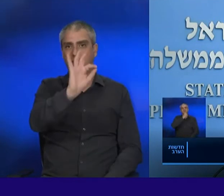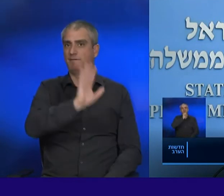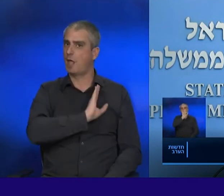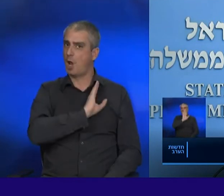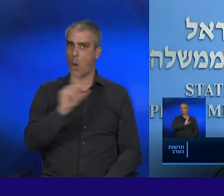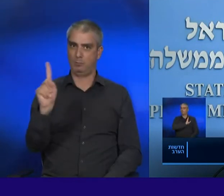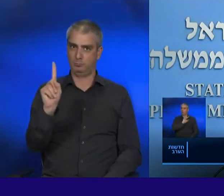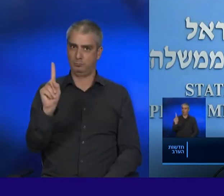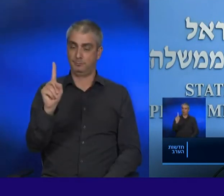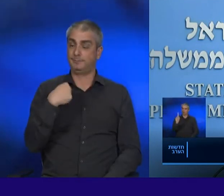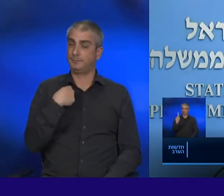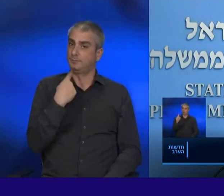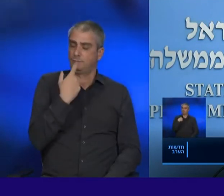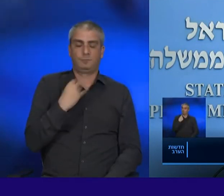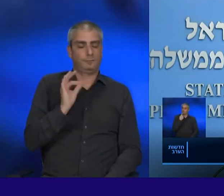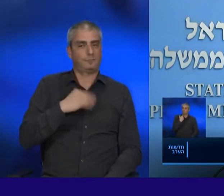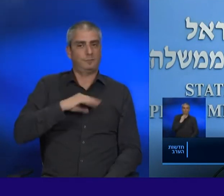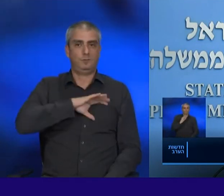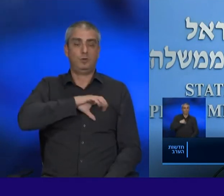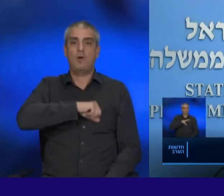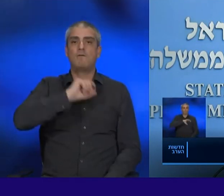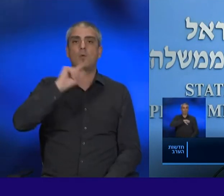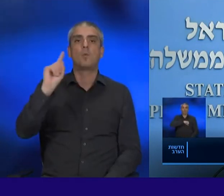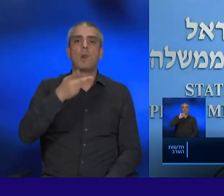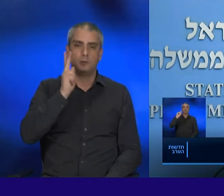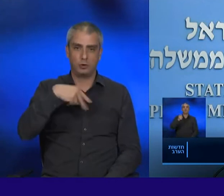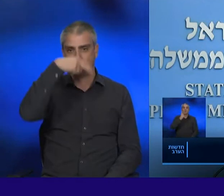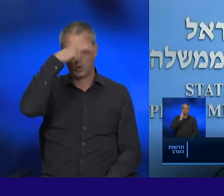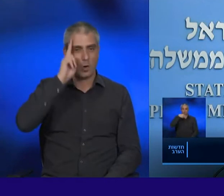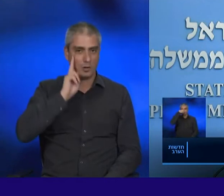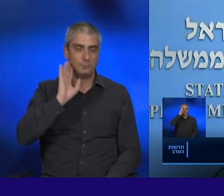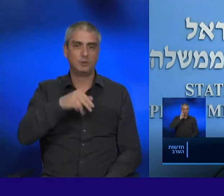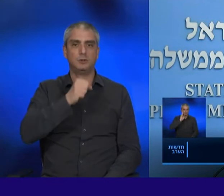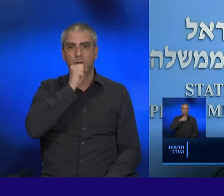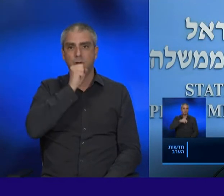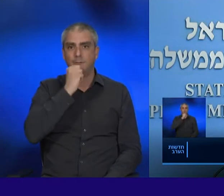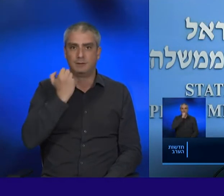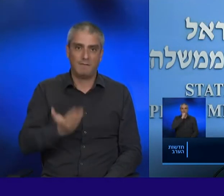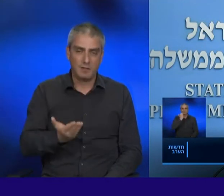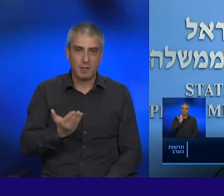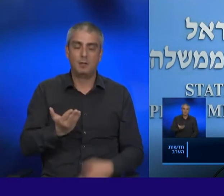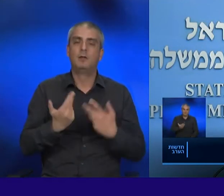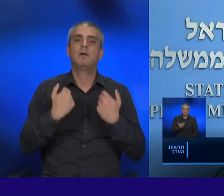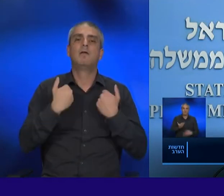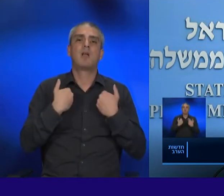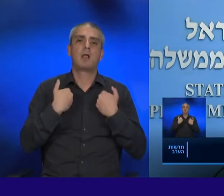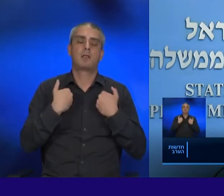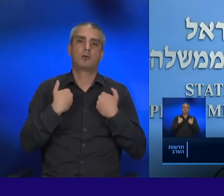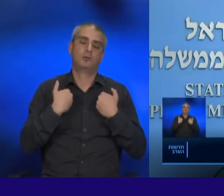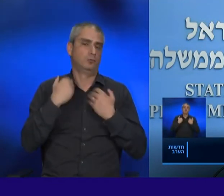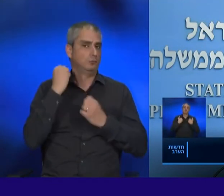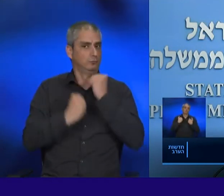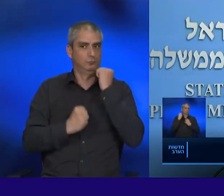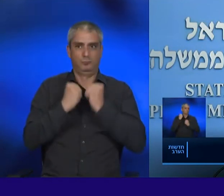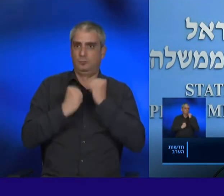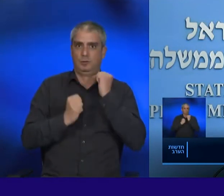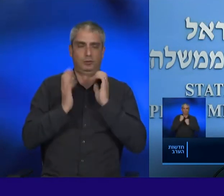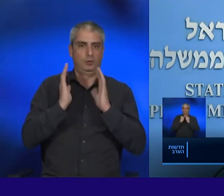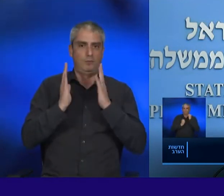אני אומר את זה בכאב גדול, לכולנו יש הורים, יש לנו גם סבא וסבתא, ואנחנו מתקשים מאוד